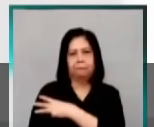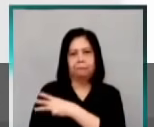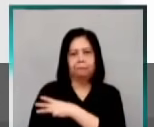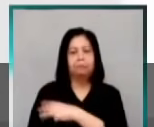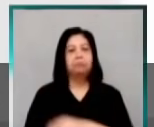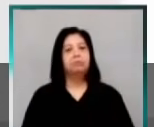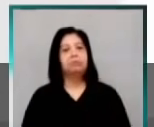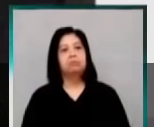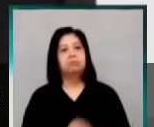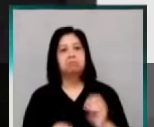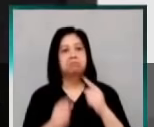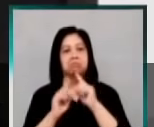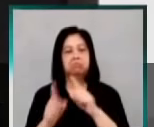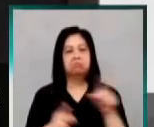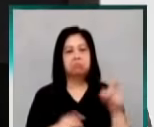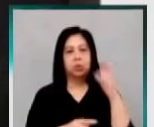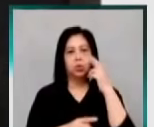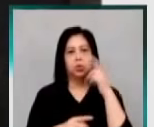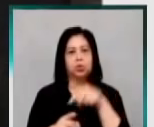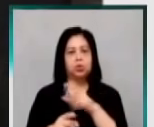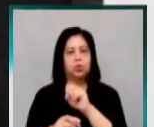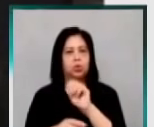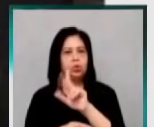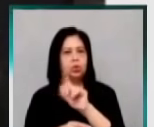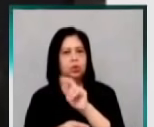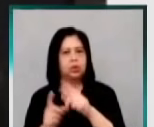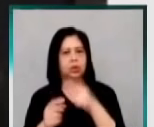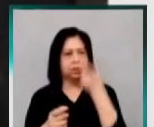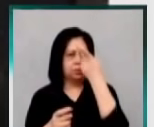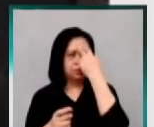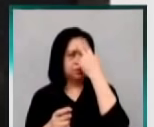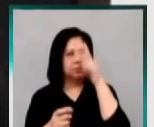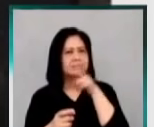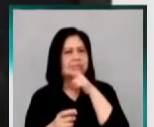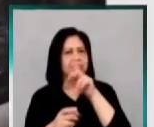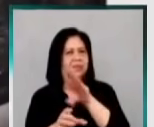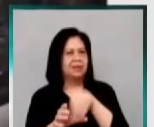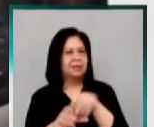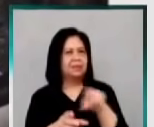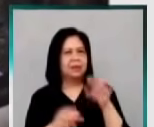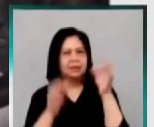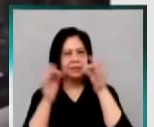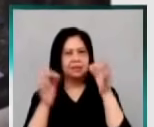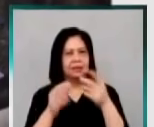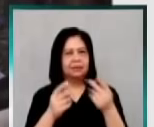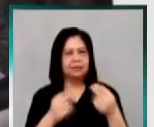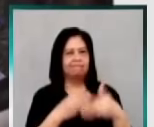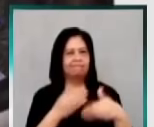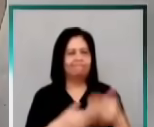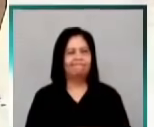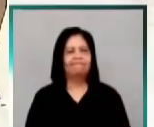pahayag sina Rusco at Sultan na hinihinala ng mga pulis sa sangkot sa droga.